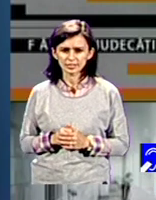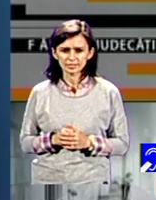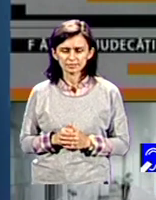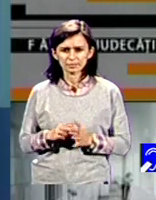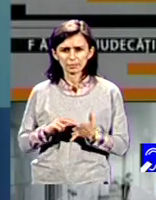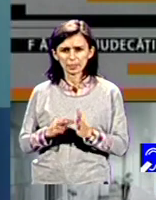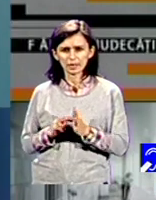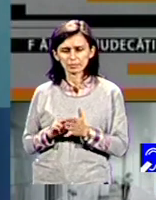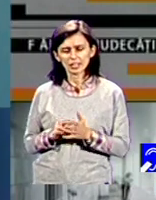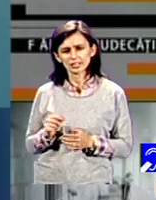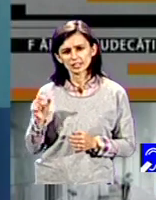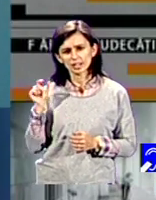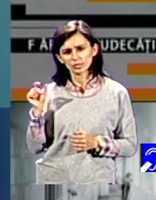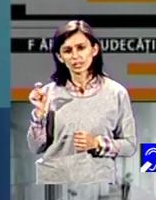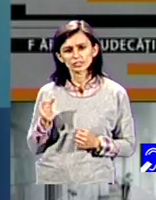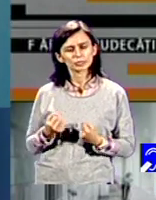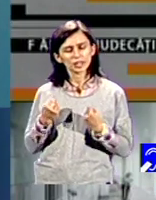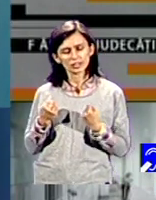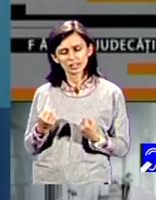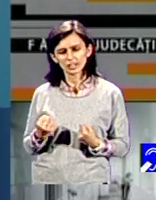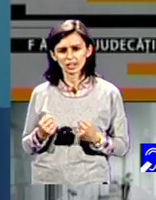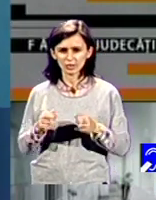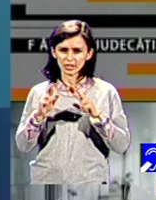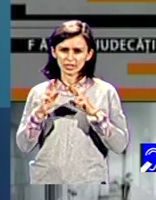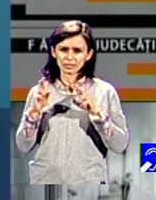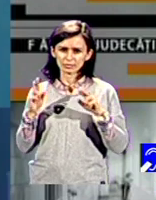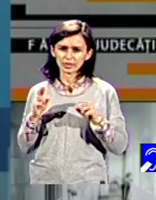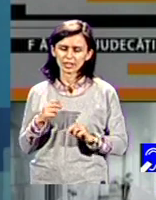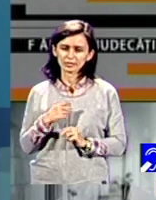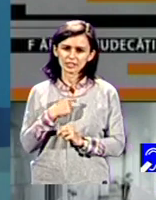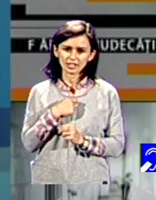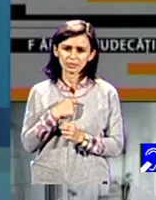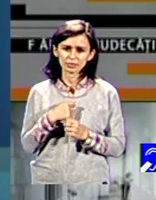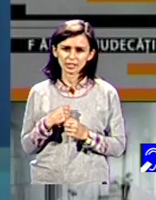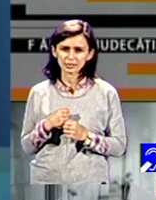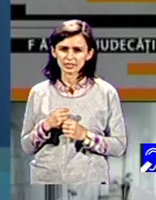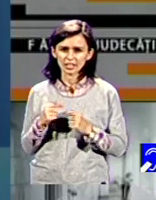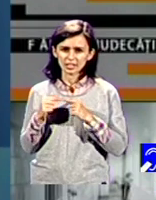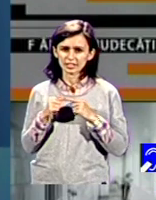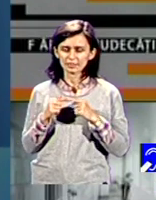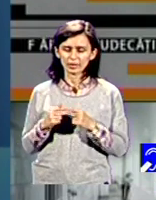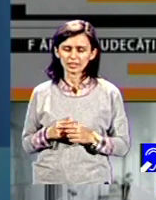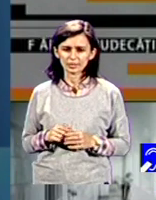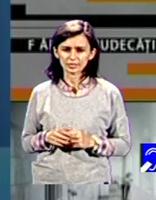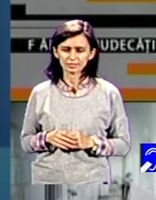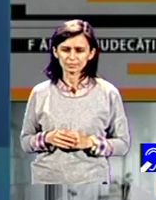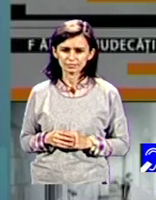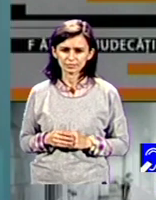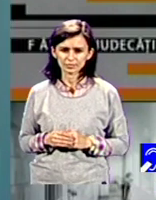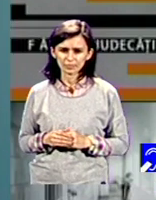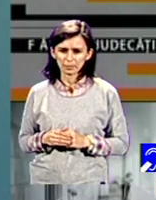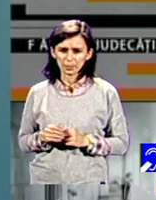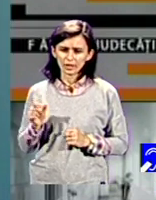subiect destul de complicat Sperăm să reușim să ajungem de la un capăt la altul un subiect pe care parțial am mai discutat